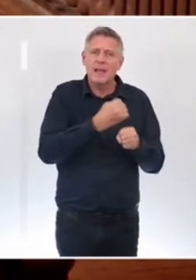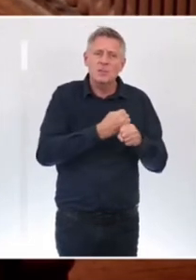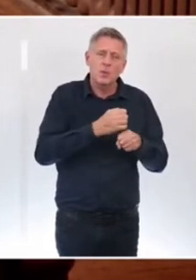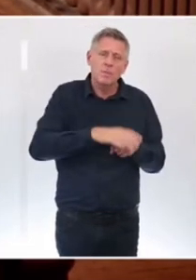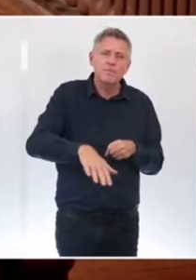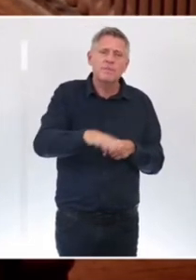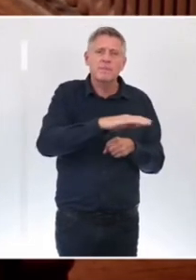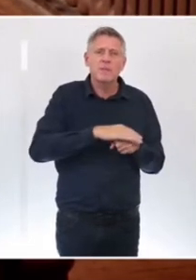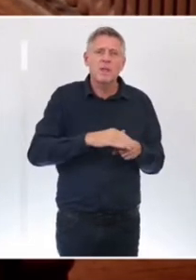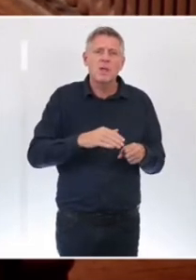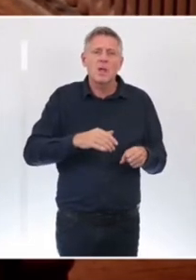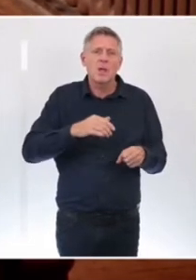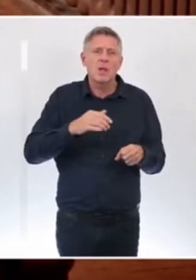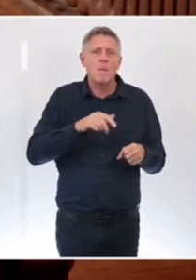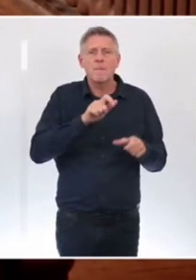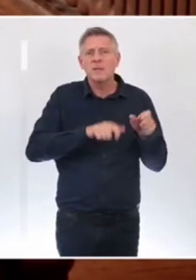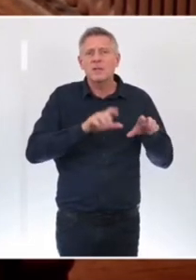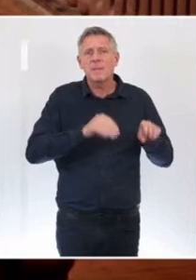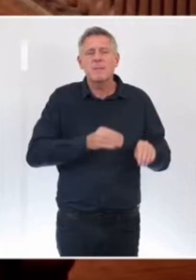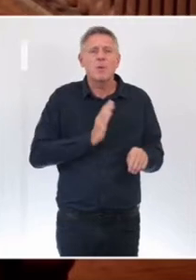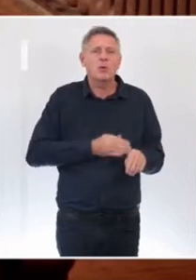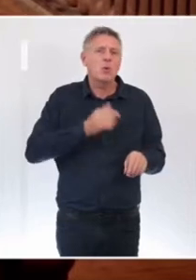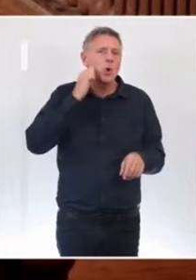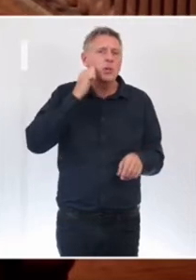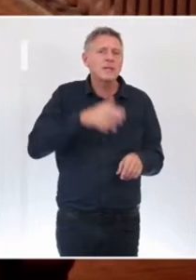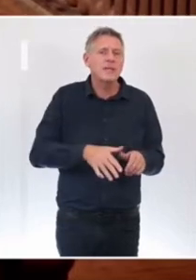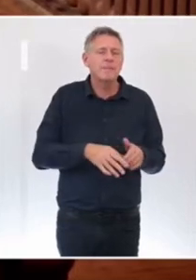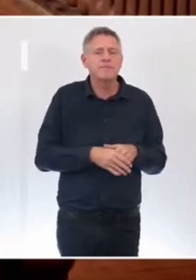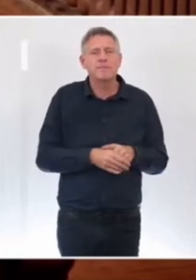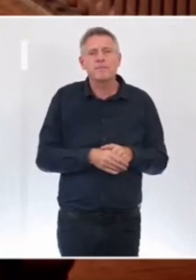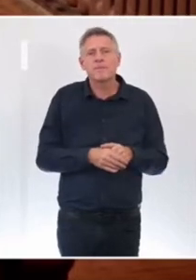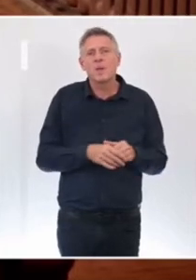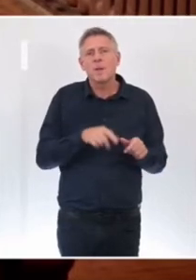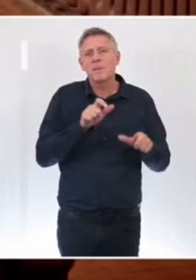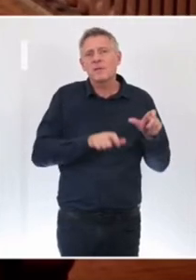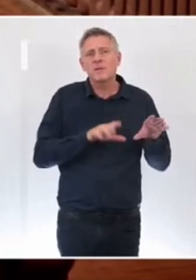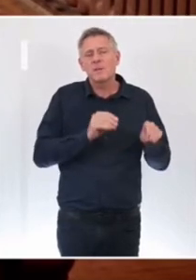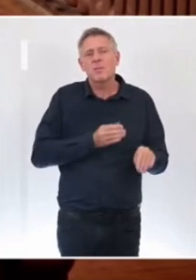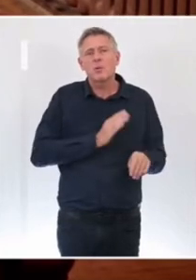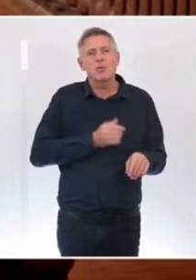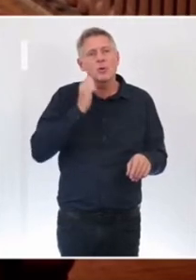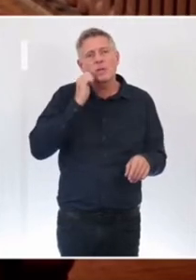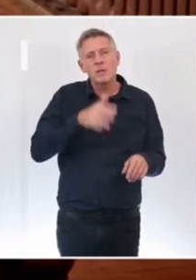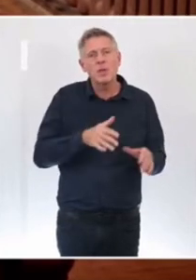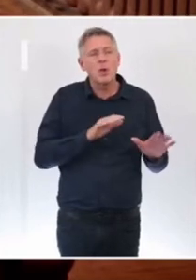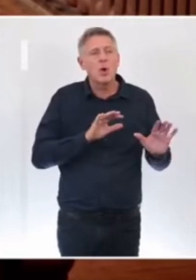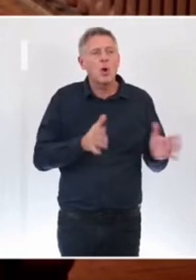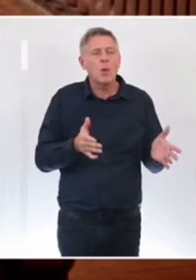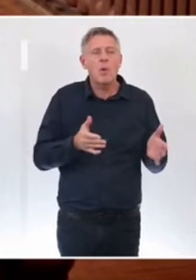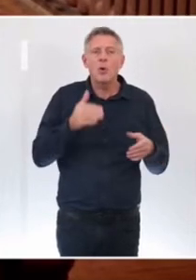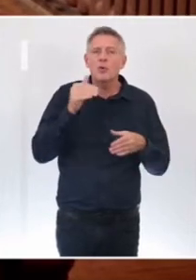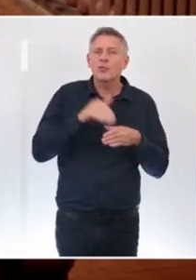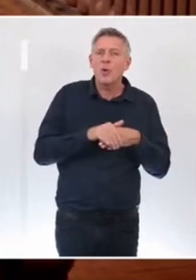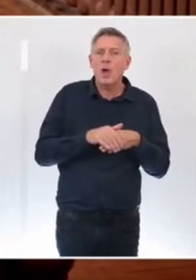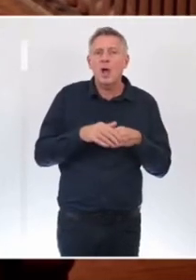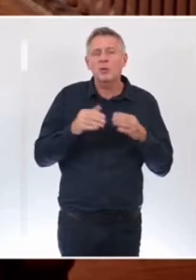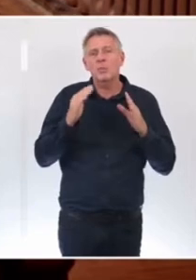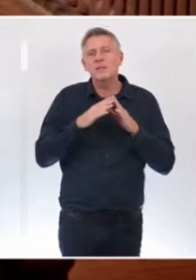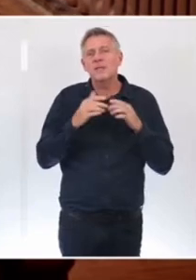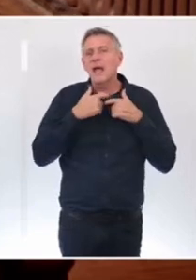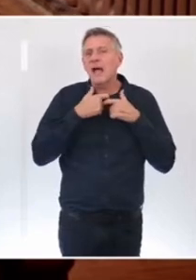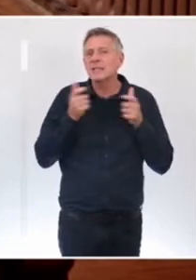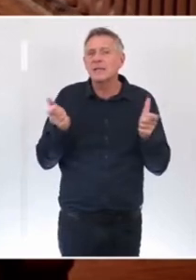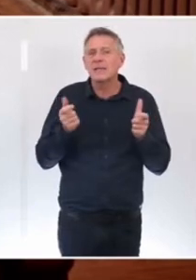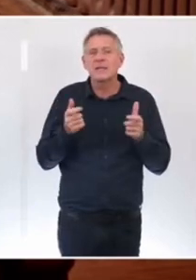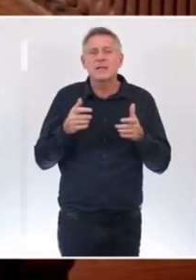le quotidien des Bordelais. Le quotidien des Bordelais, c'est comment j'accède le soir à mon domicile sans